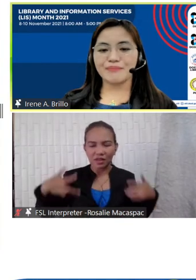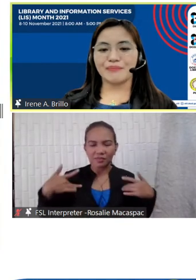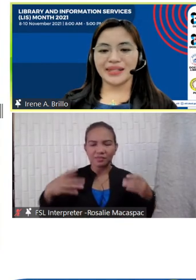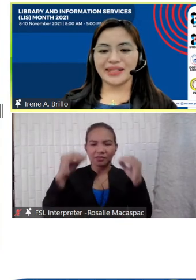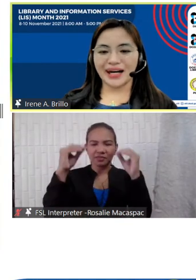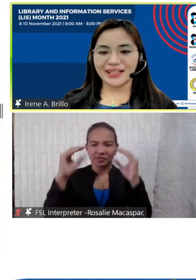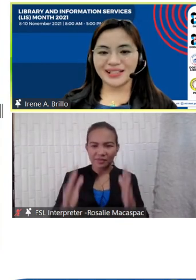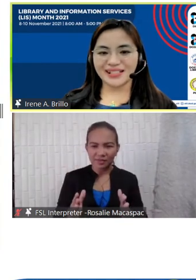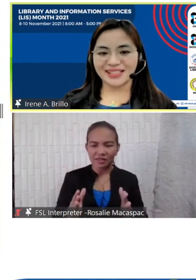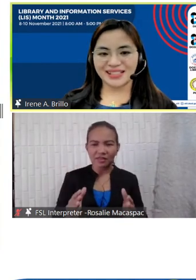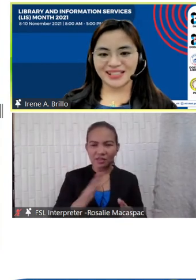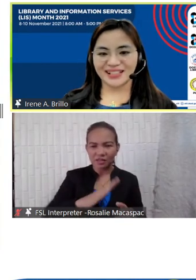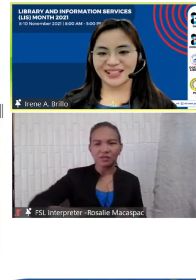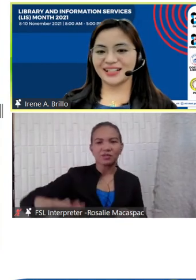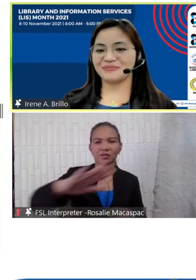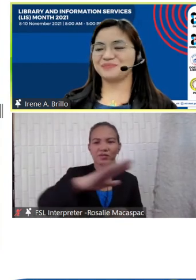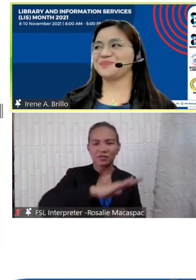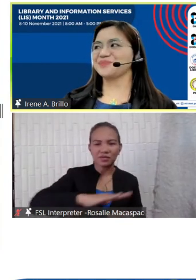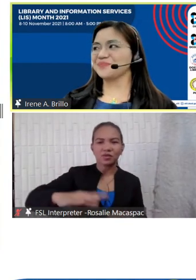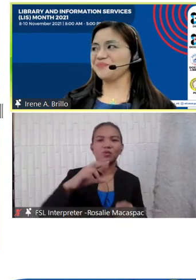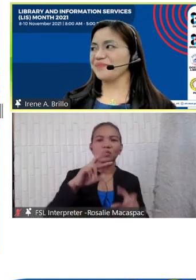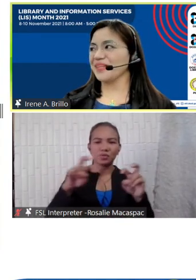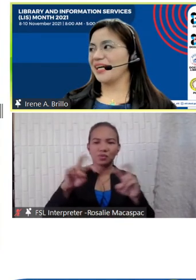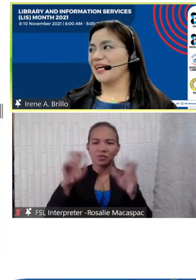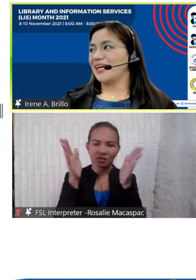mga mananaliksik.